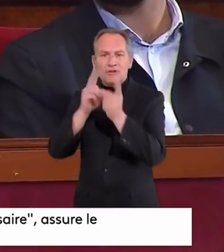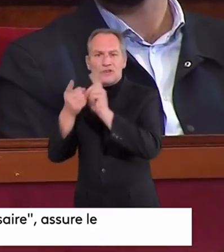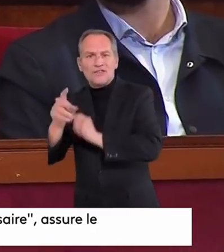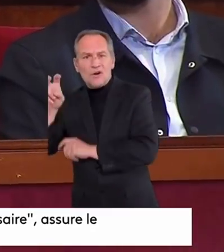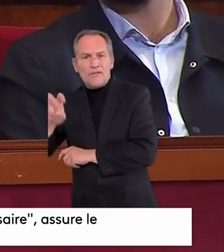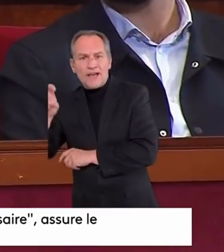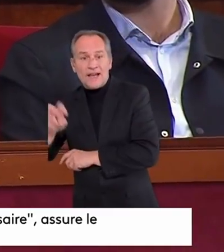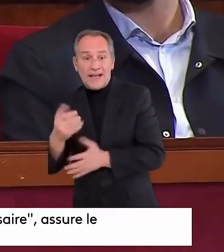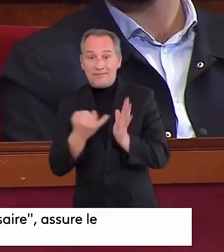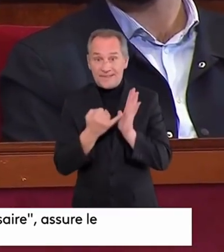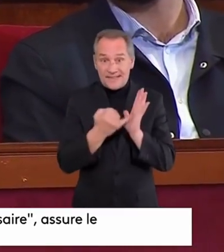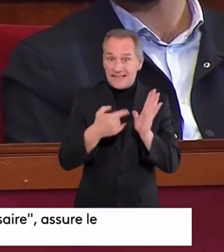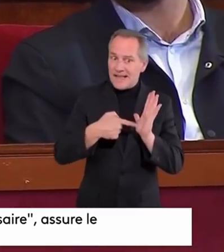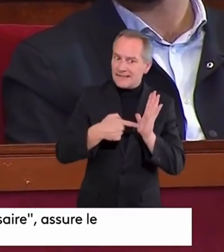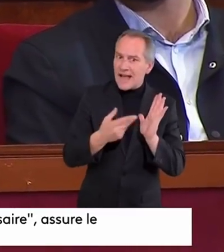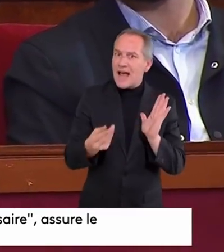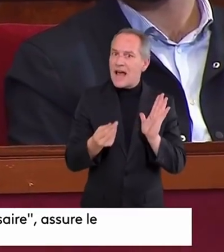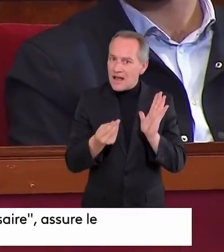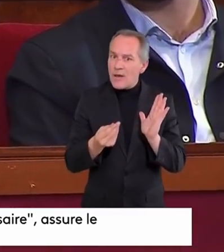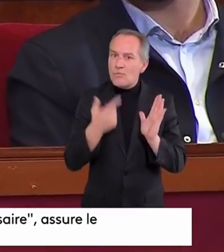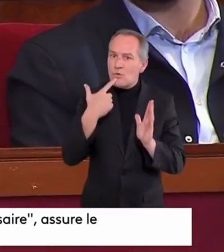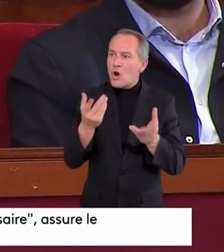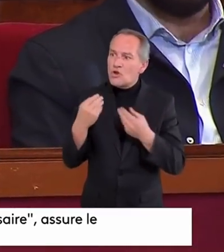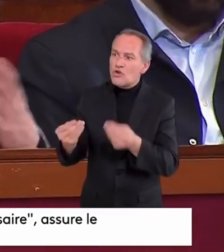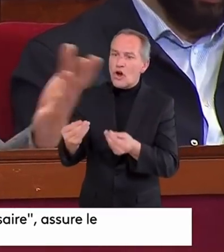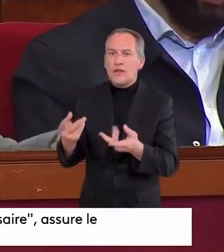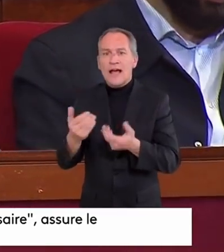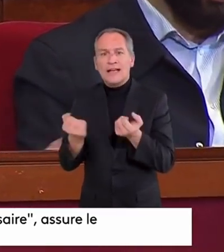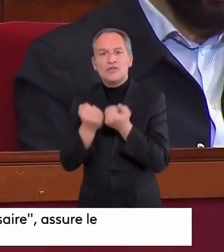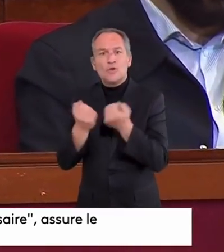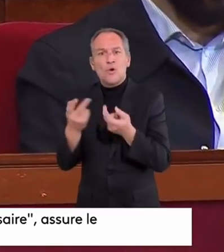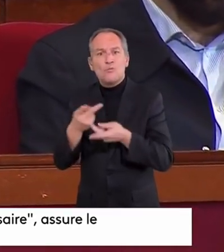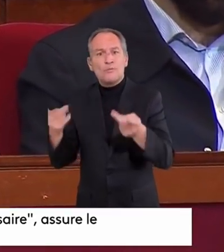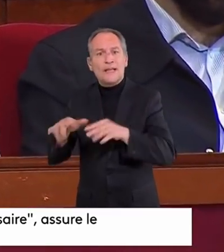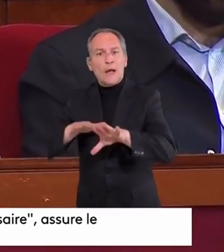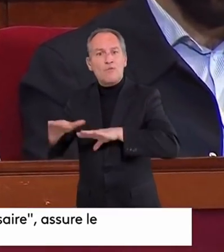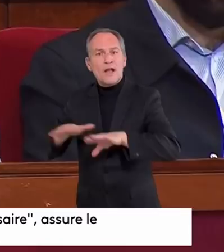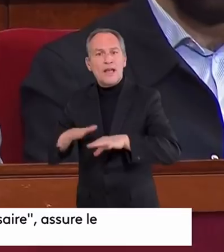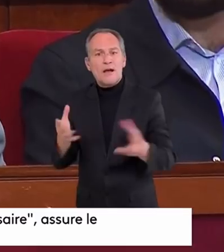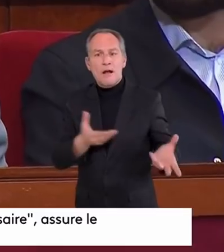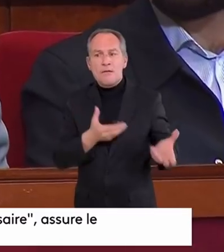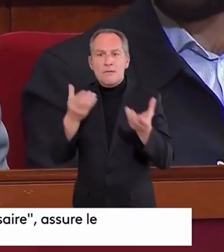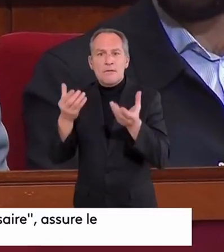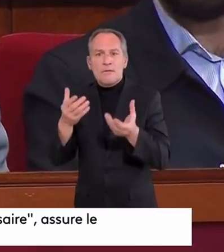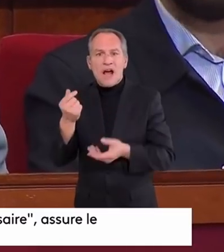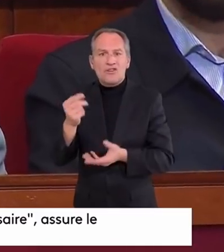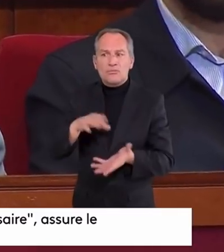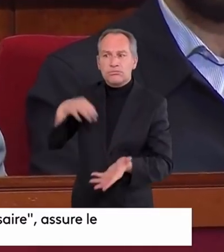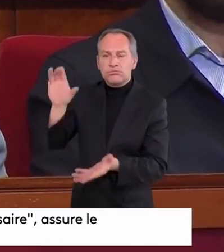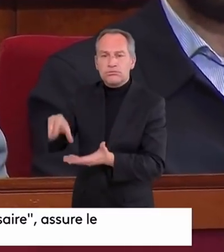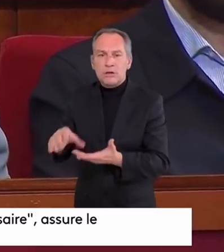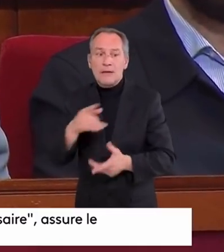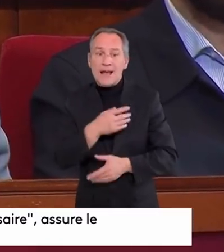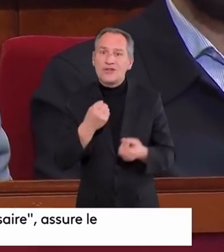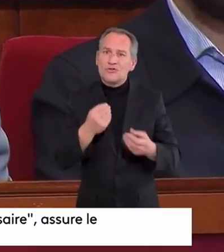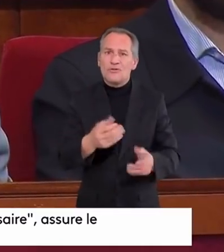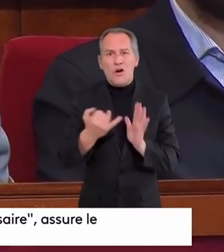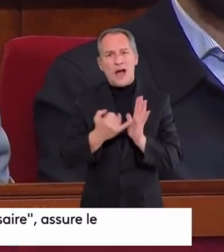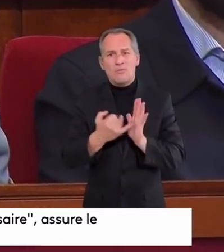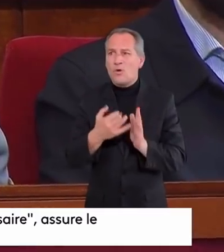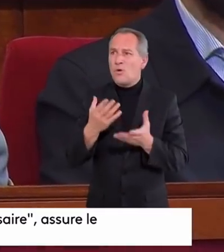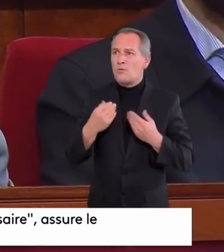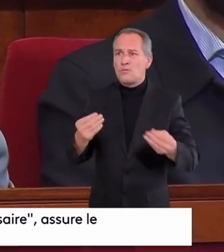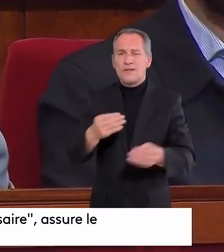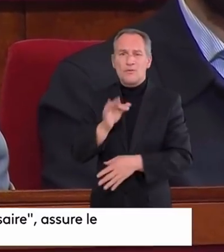l'un des instruments pour avoir des moyens de cette action publique. Elle est largement décriée, elle est parfois rejetée par nos concitoyens. Et donc, quelle